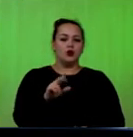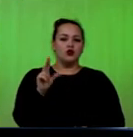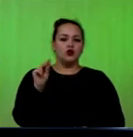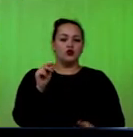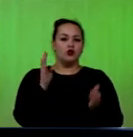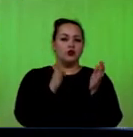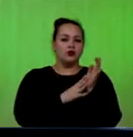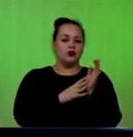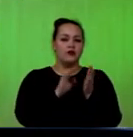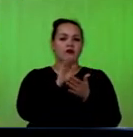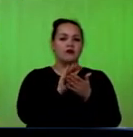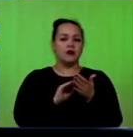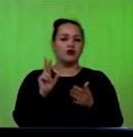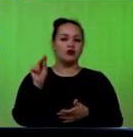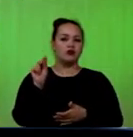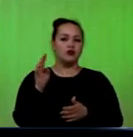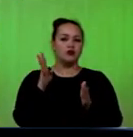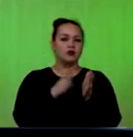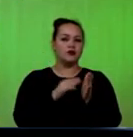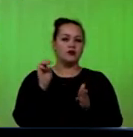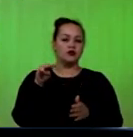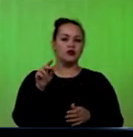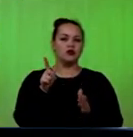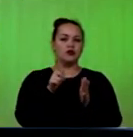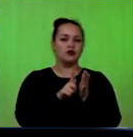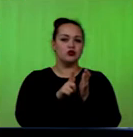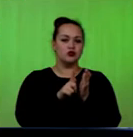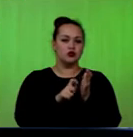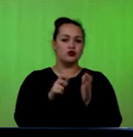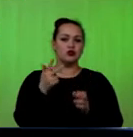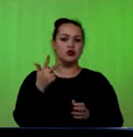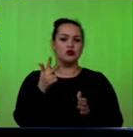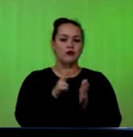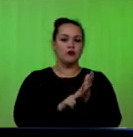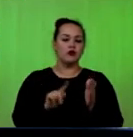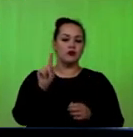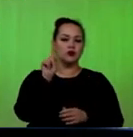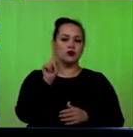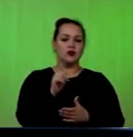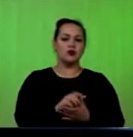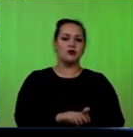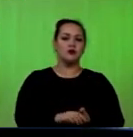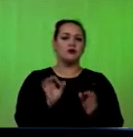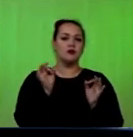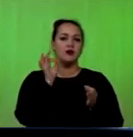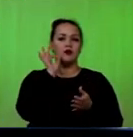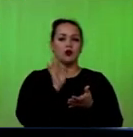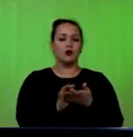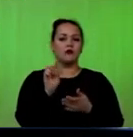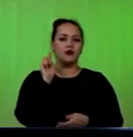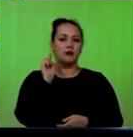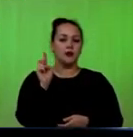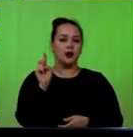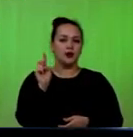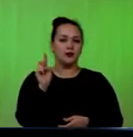9 в записи числа 9781 правильный ответ